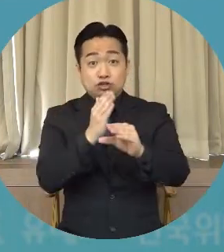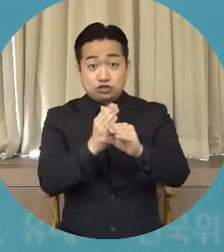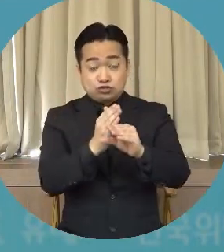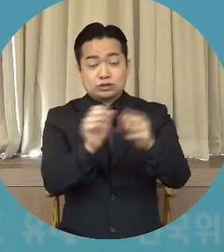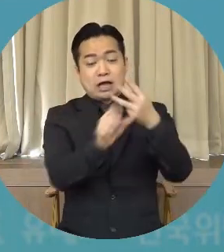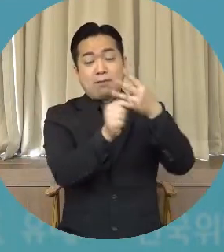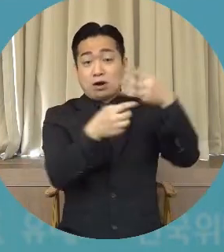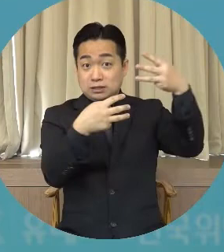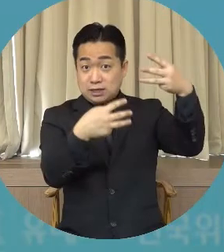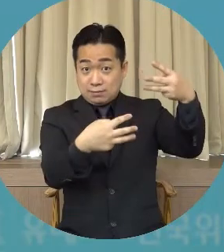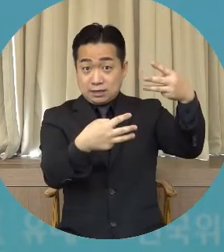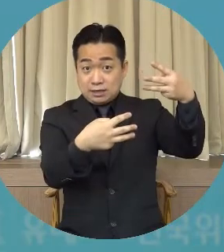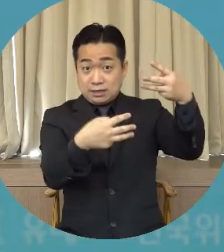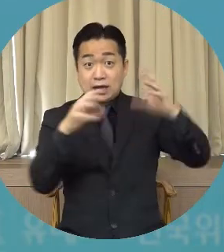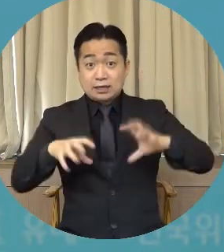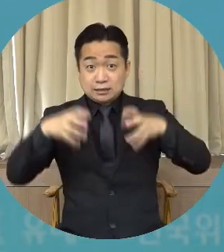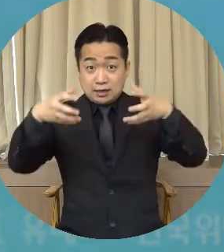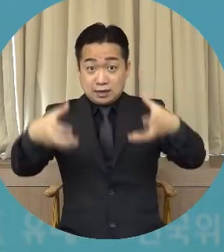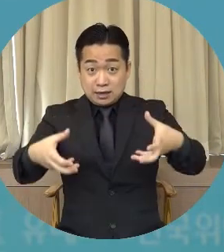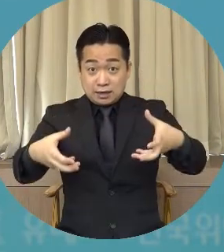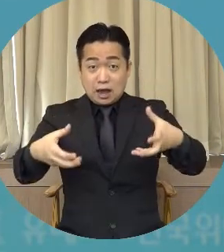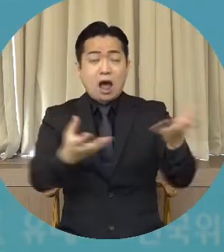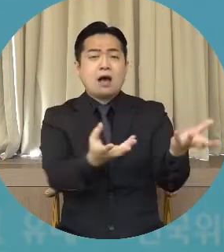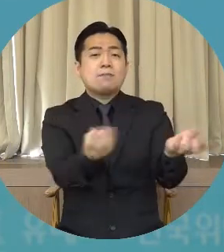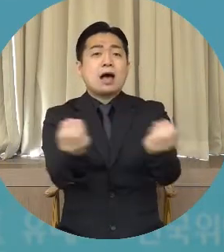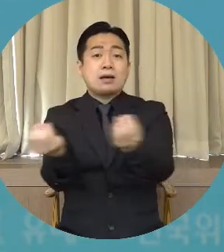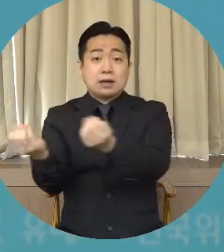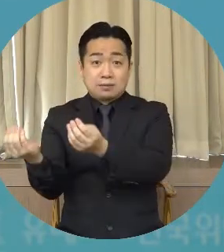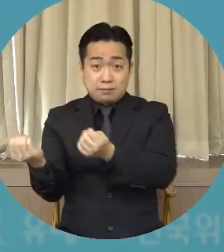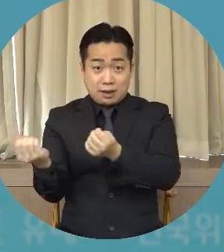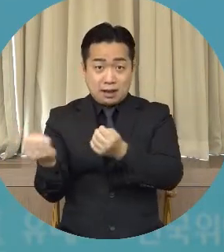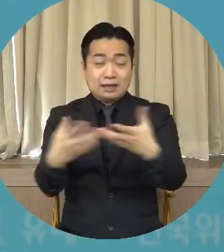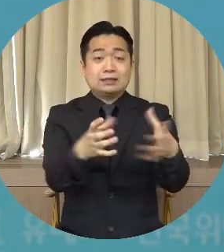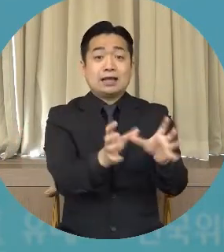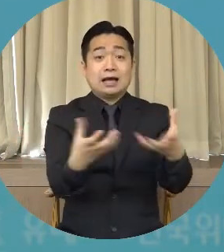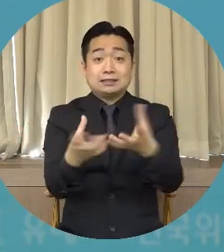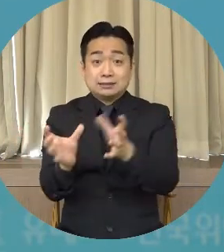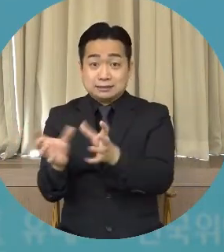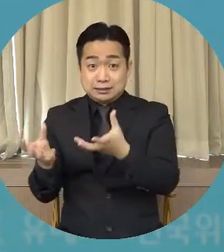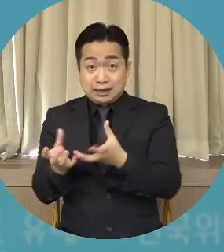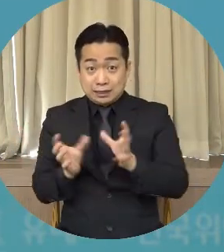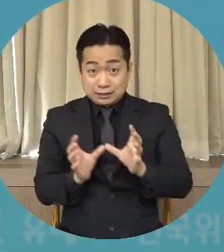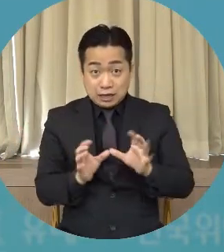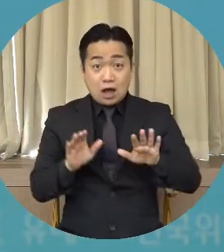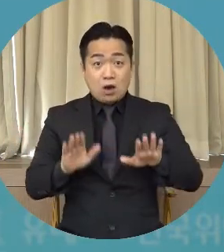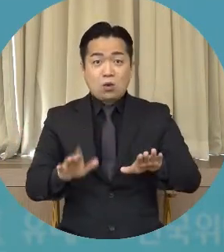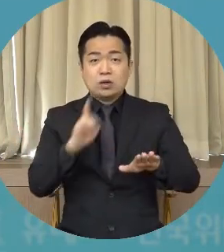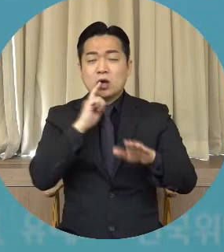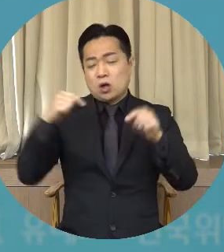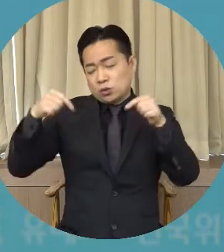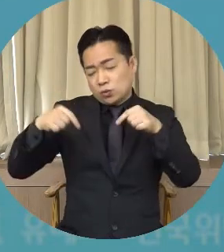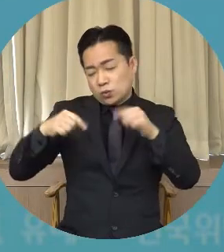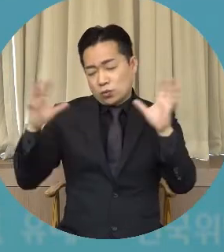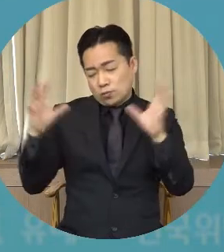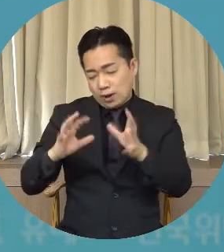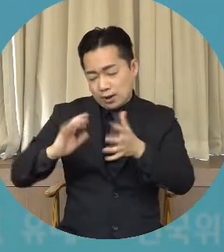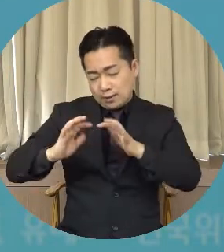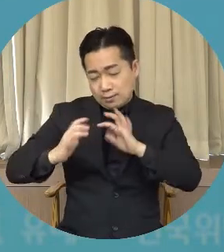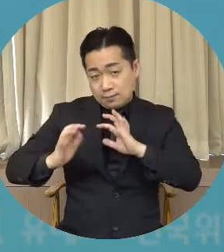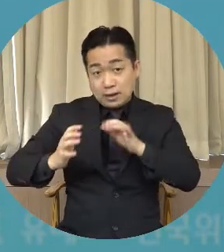3일 세계에 굉장히 많은 단체들이 오늘 이런 토론회를 열면서